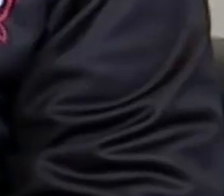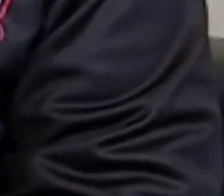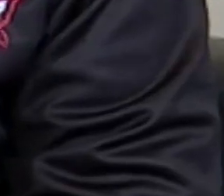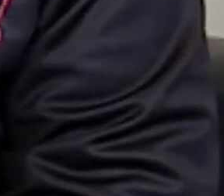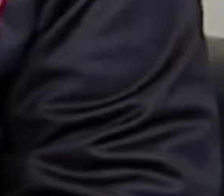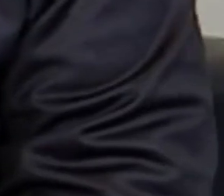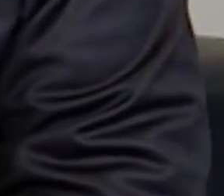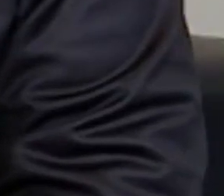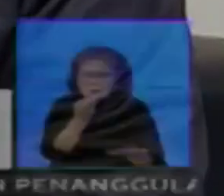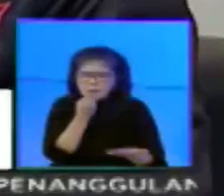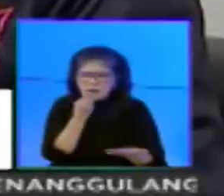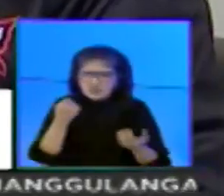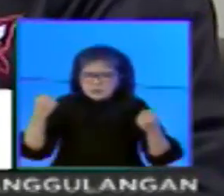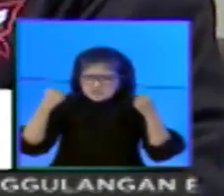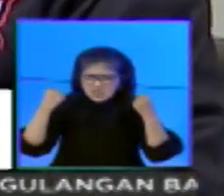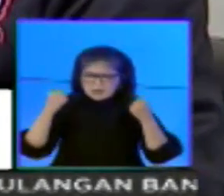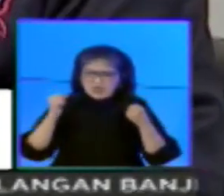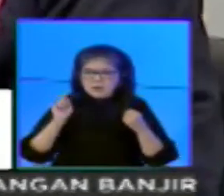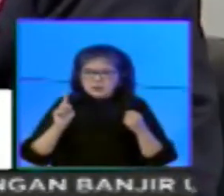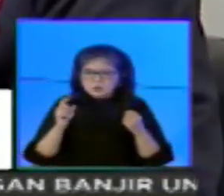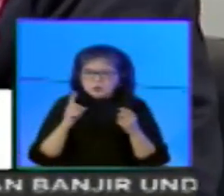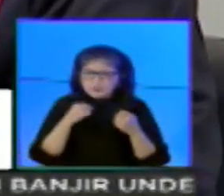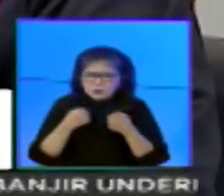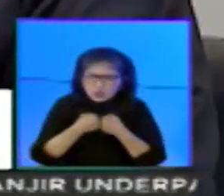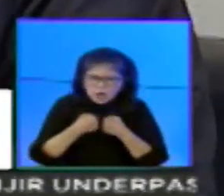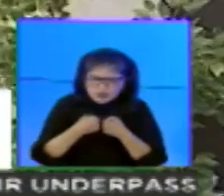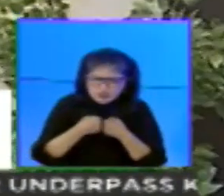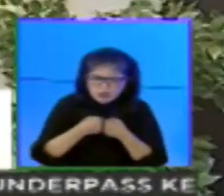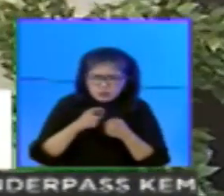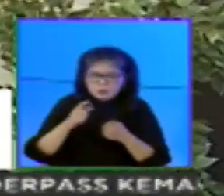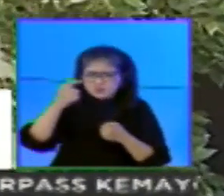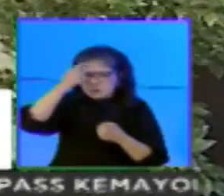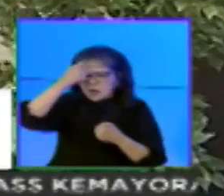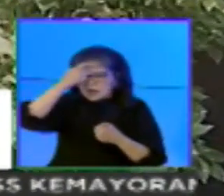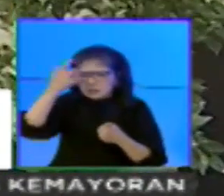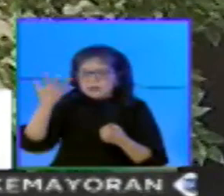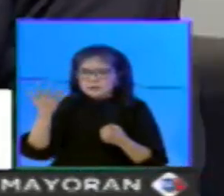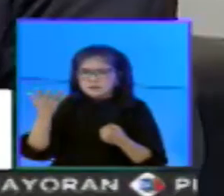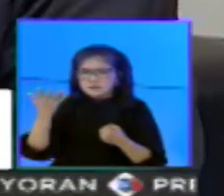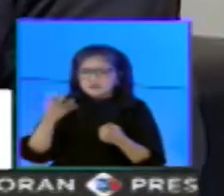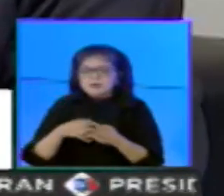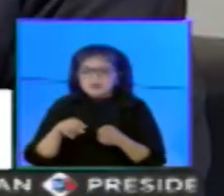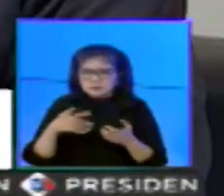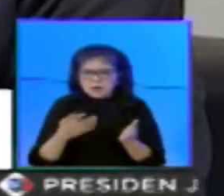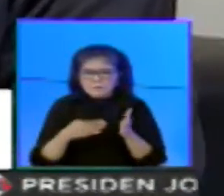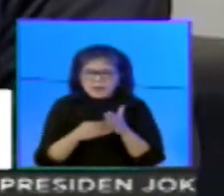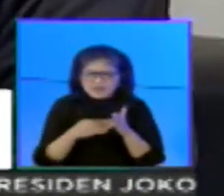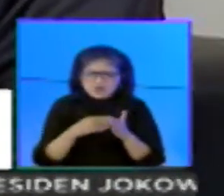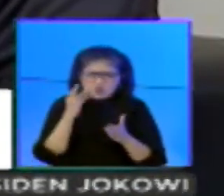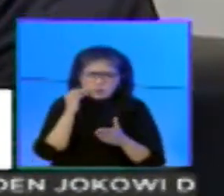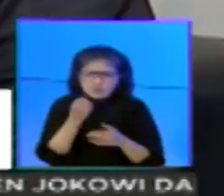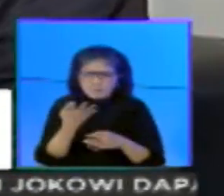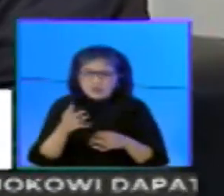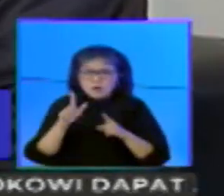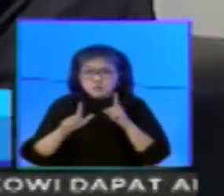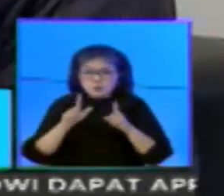gitu kesehatannya. Jangan sampai pas bertanding dia malah sakit gitu. Ada gak sih rentang umurnya? Paling efektif itu antara 17